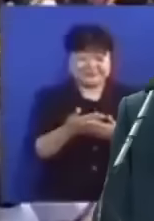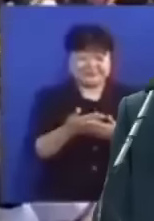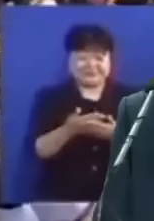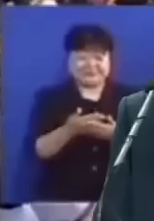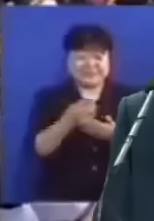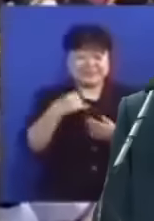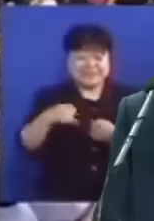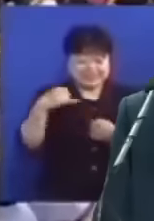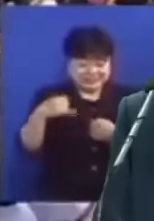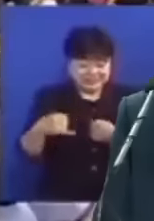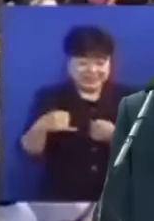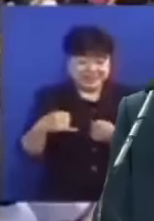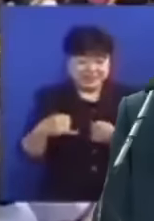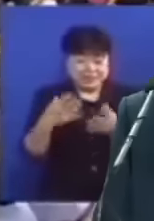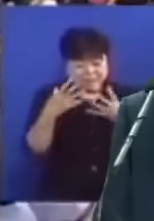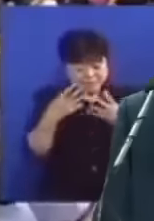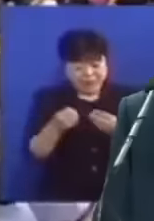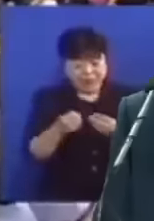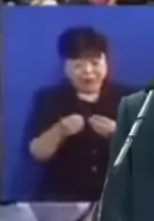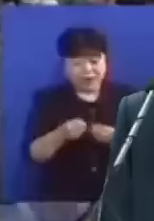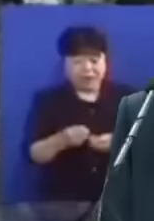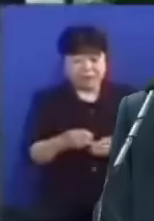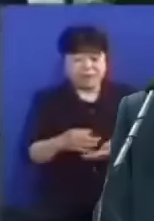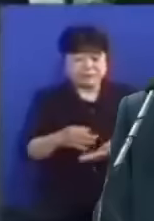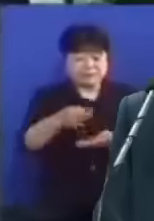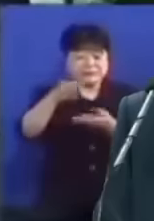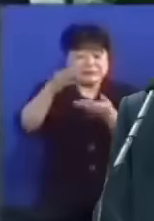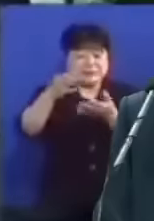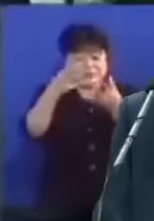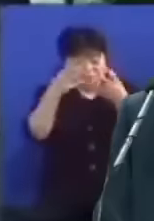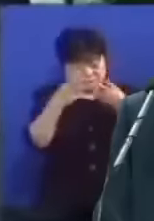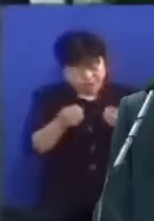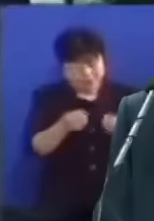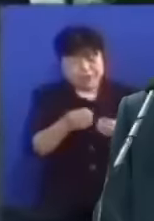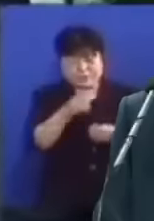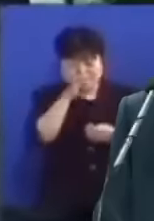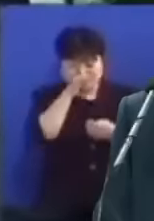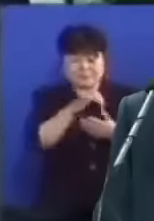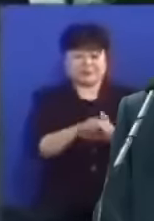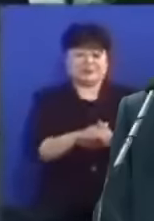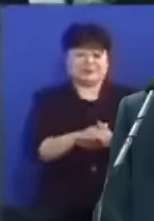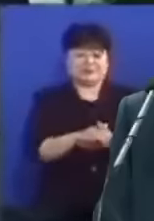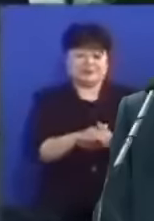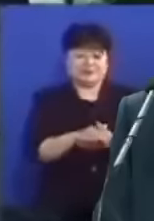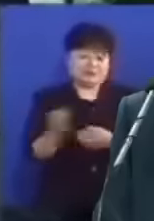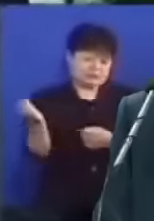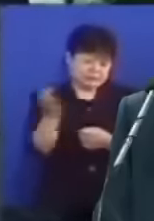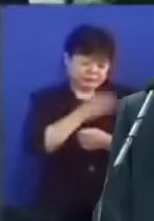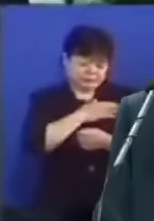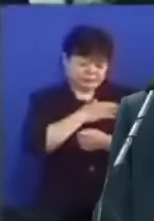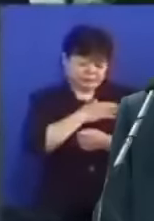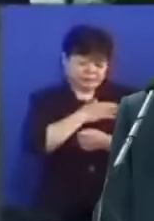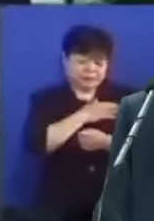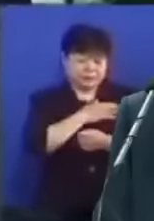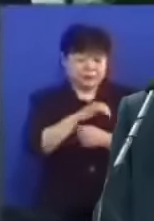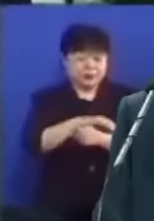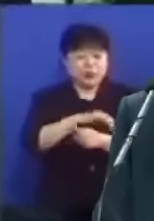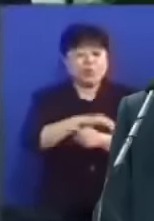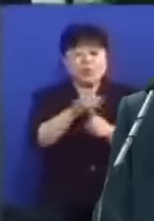자녀가 많고 재산이 억만장자였었습니다.